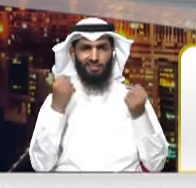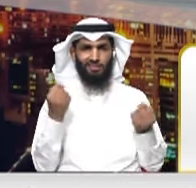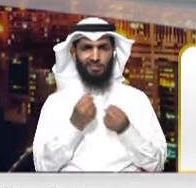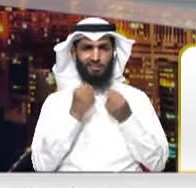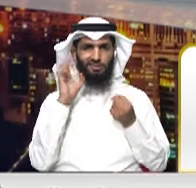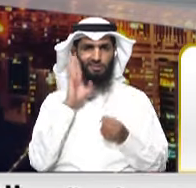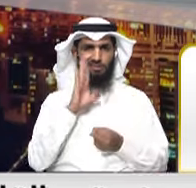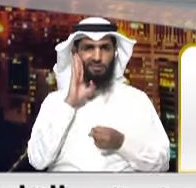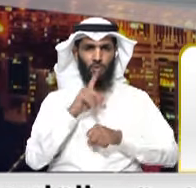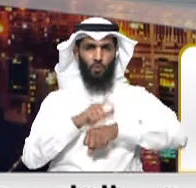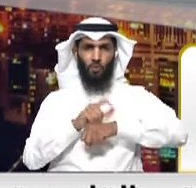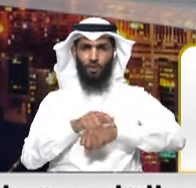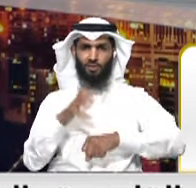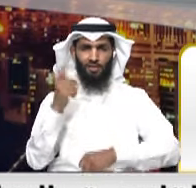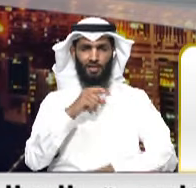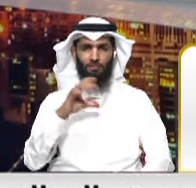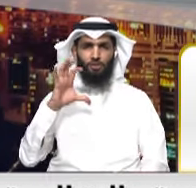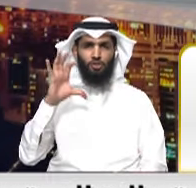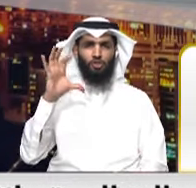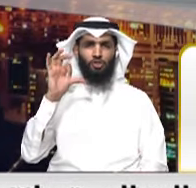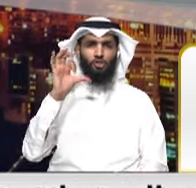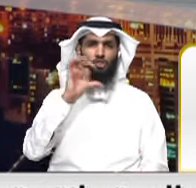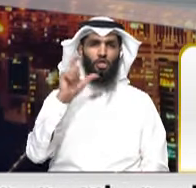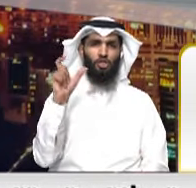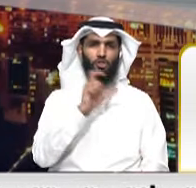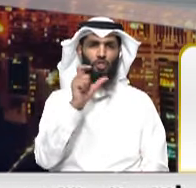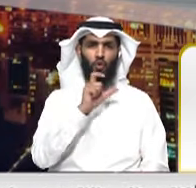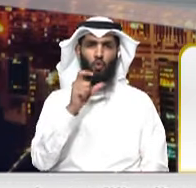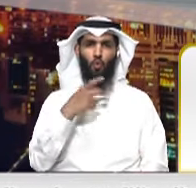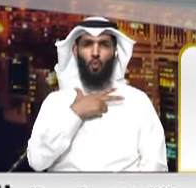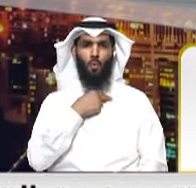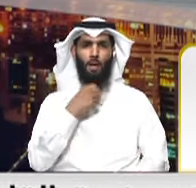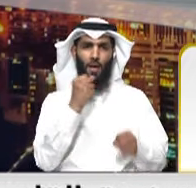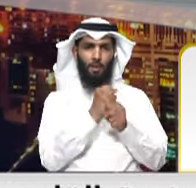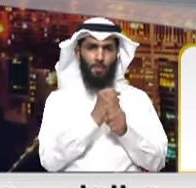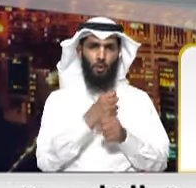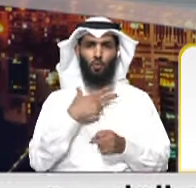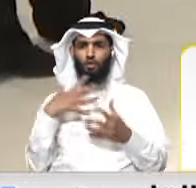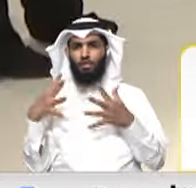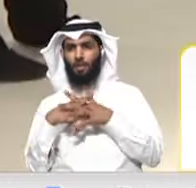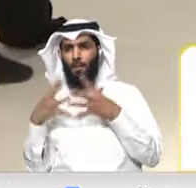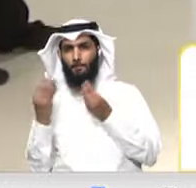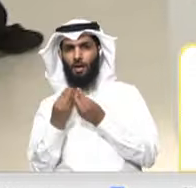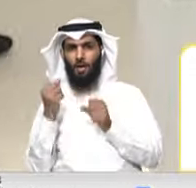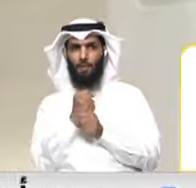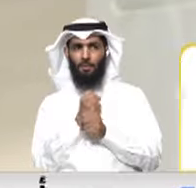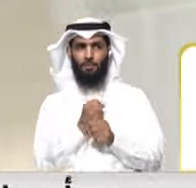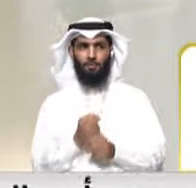امتد إلى 9 أشهر للعمل في القطاع الحكومي والخاص.